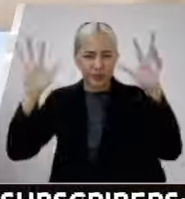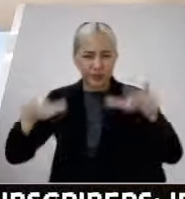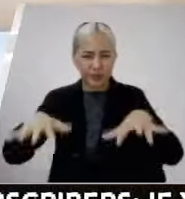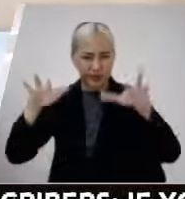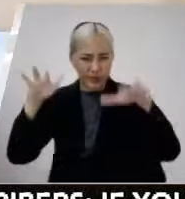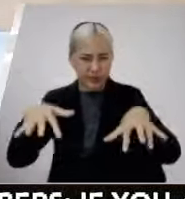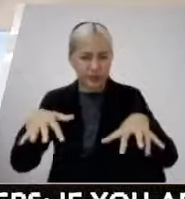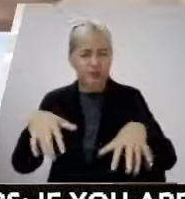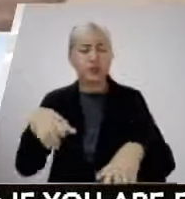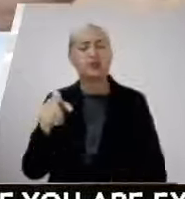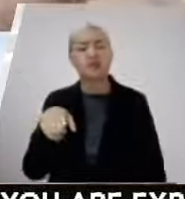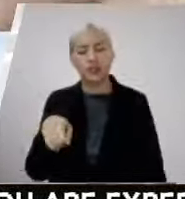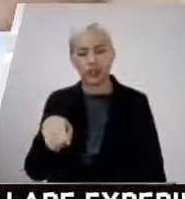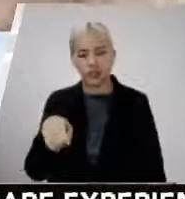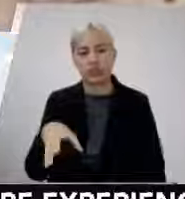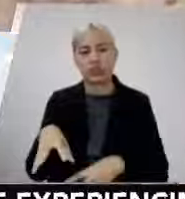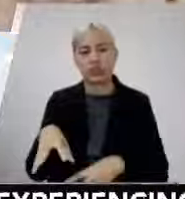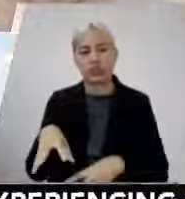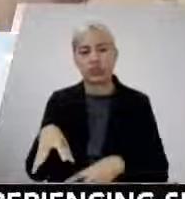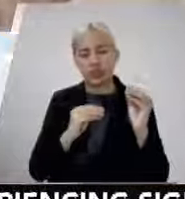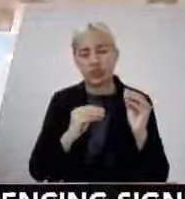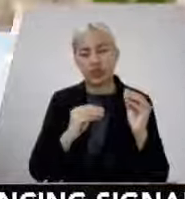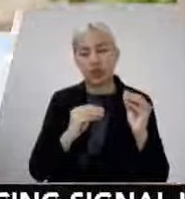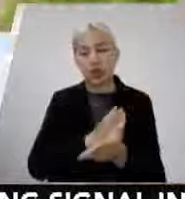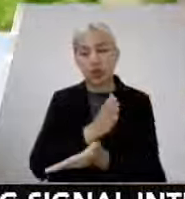sa area na